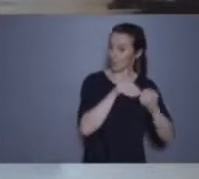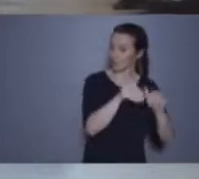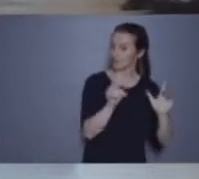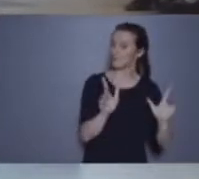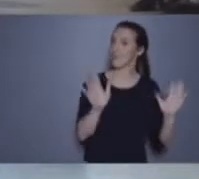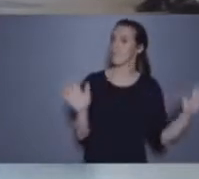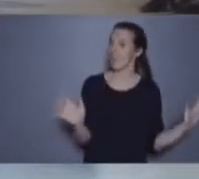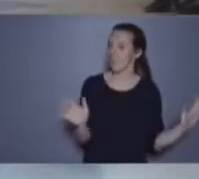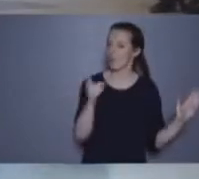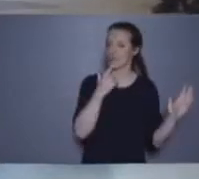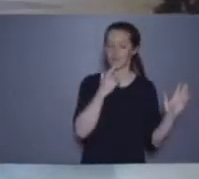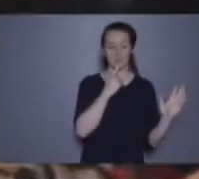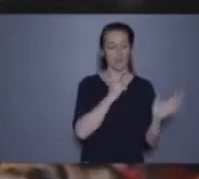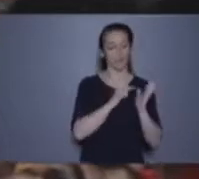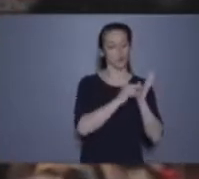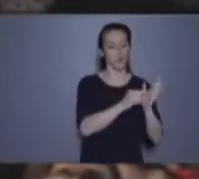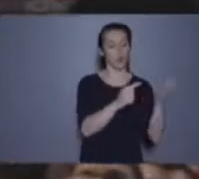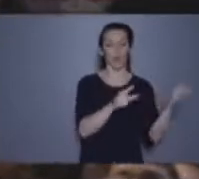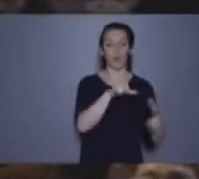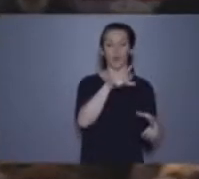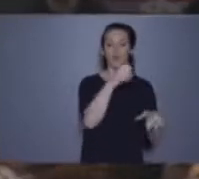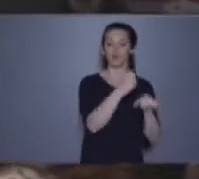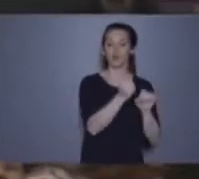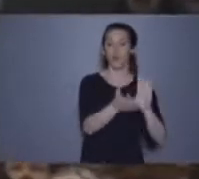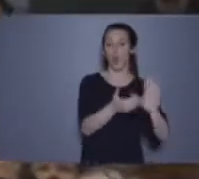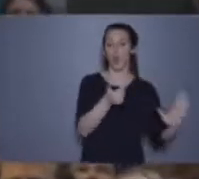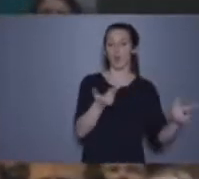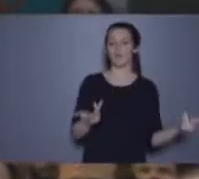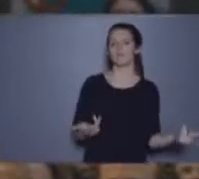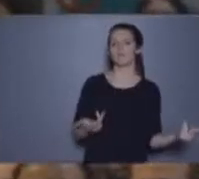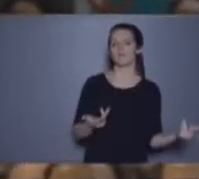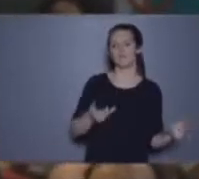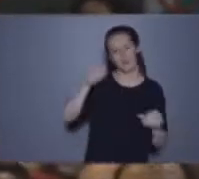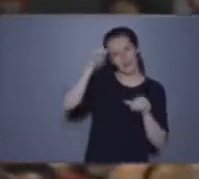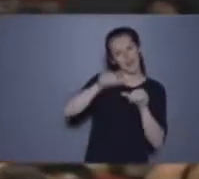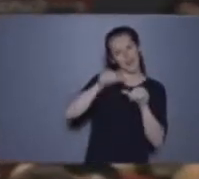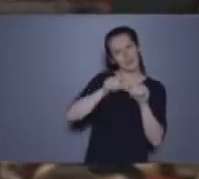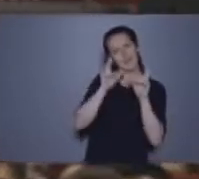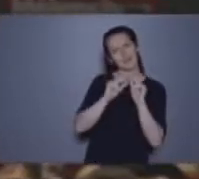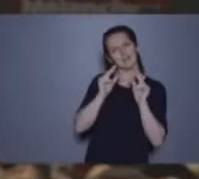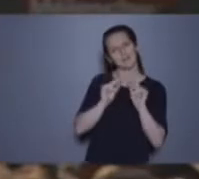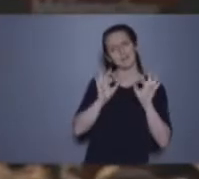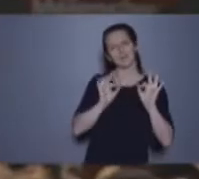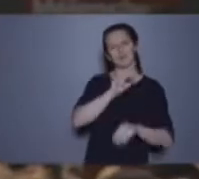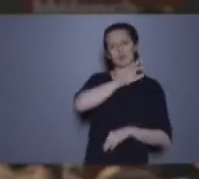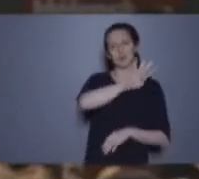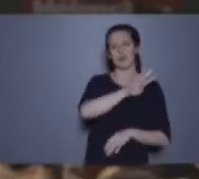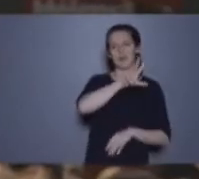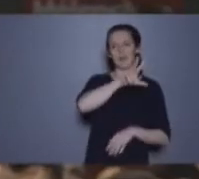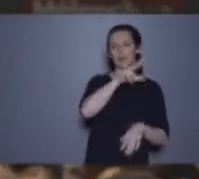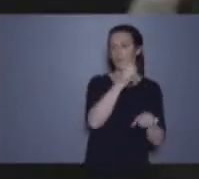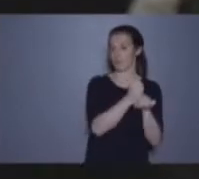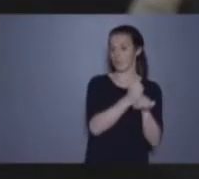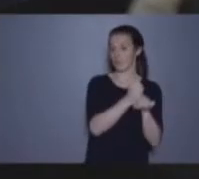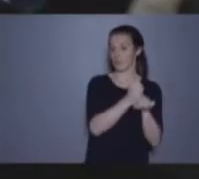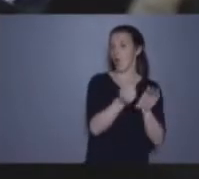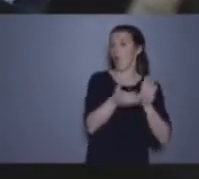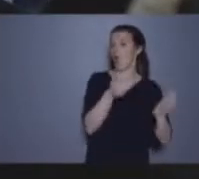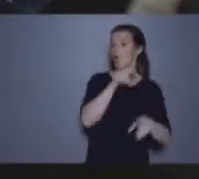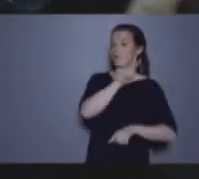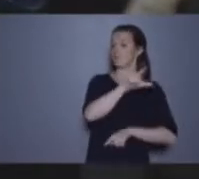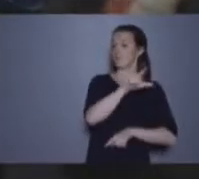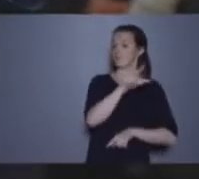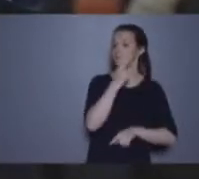2 années de cotisation en moins. Vous vous rappelez ce que je vous ai dit il y a un instant? 43 ans, moins 2 égale combien?